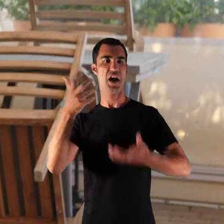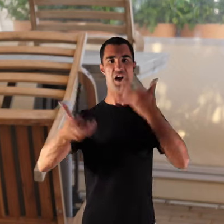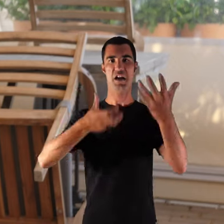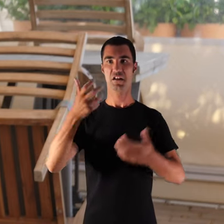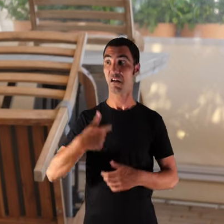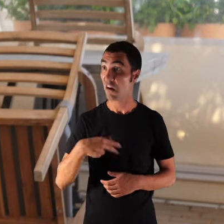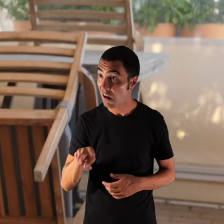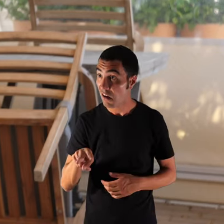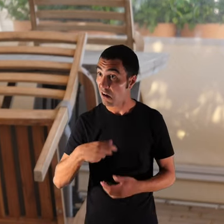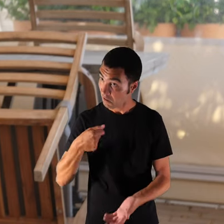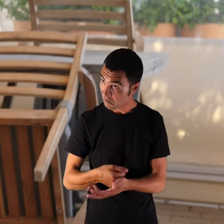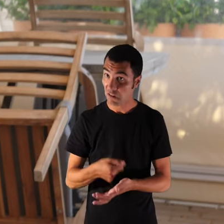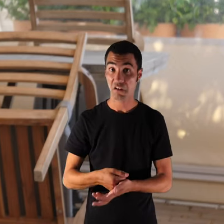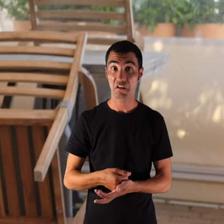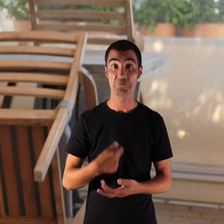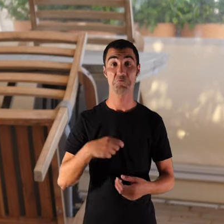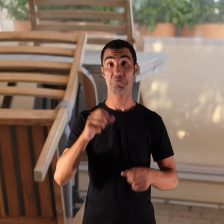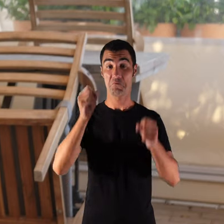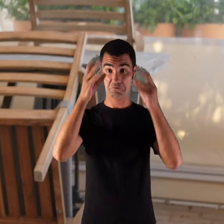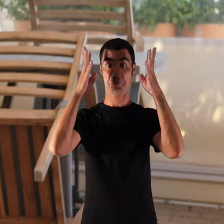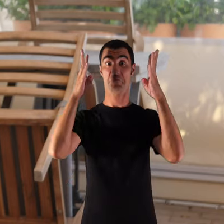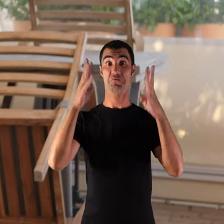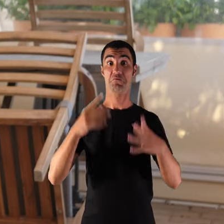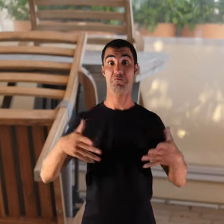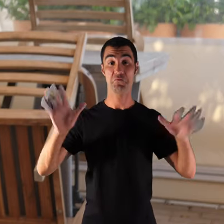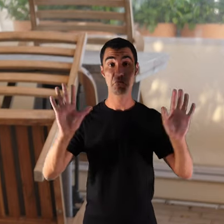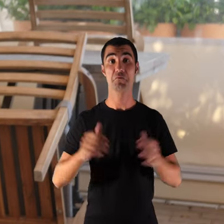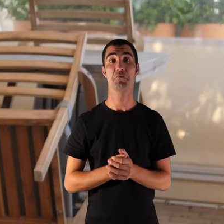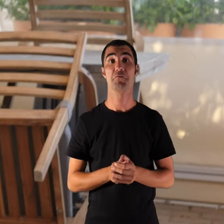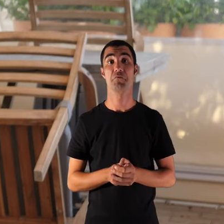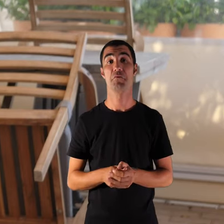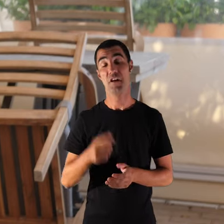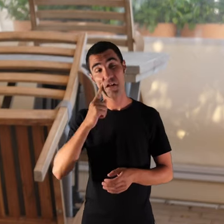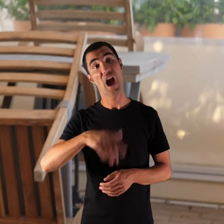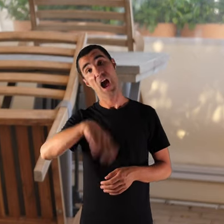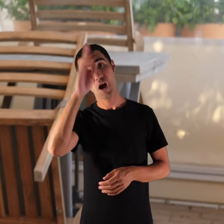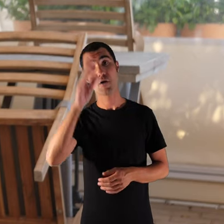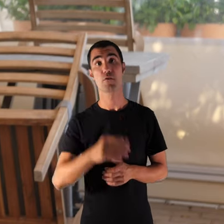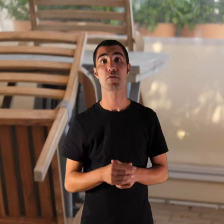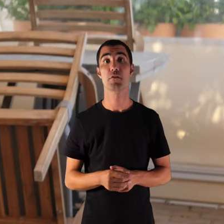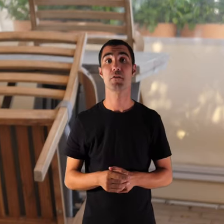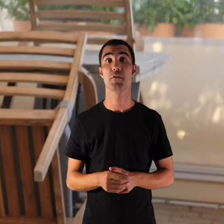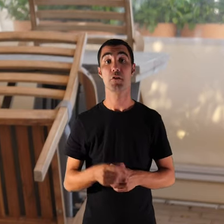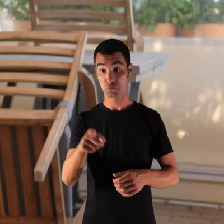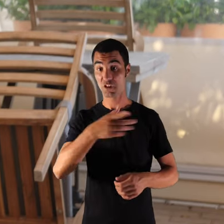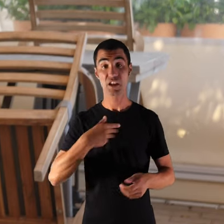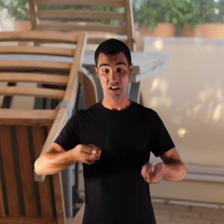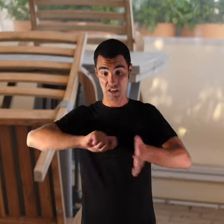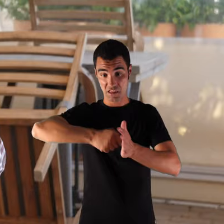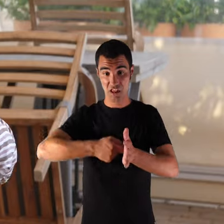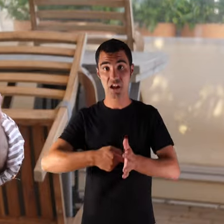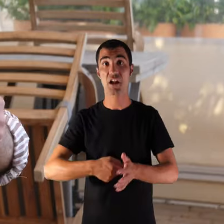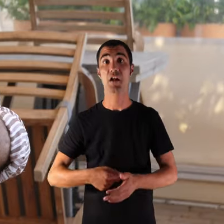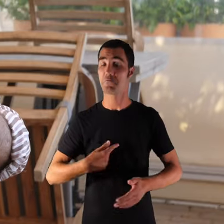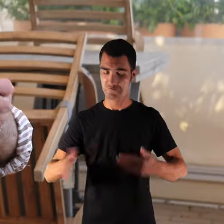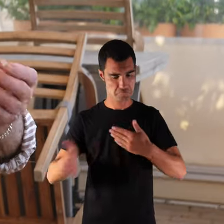No sé d'on ve, què de bé. Diu, ai, no, dic, escoltau, si me voleu tancar, me tancau. Però jo